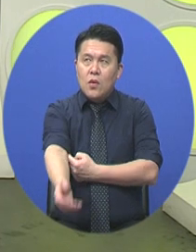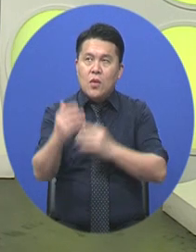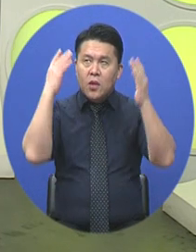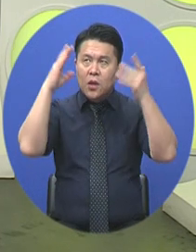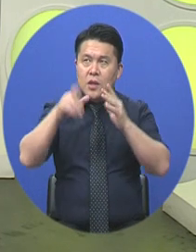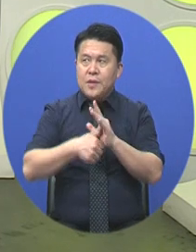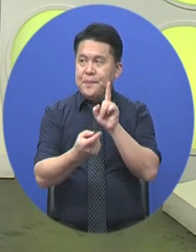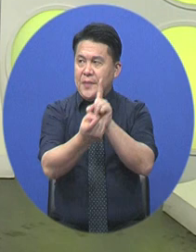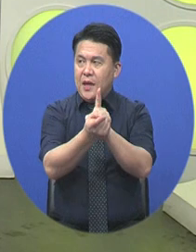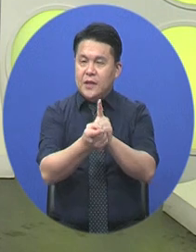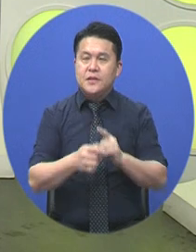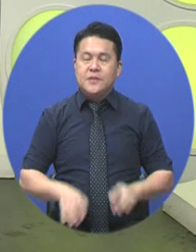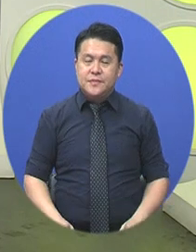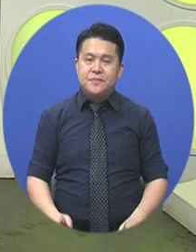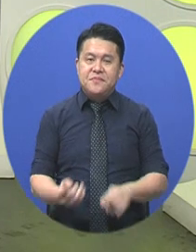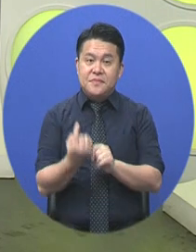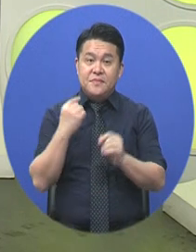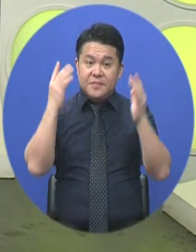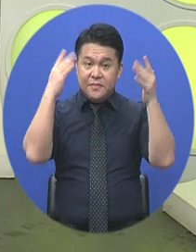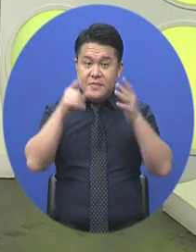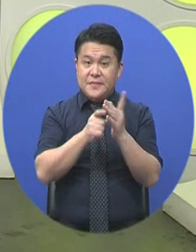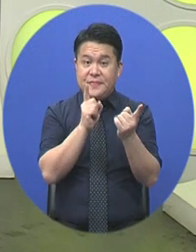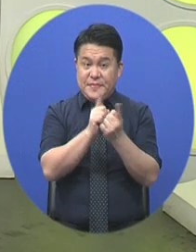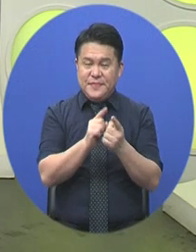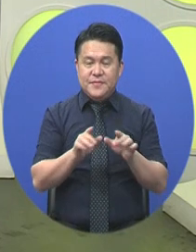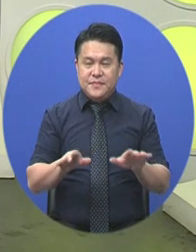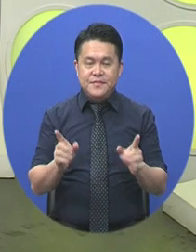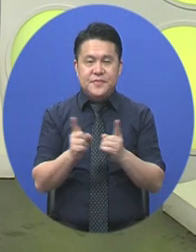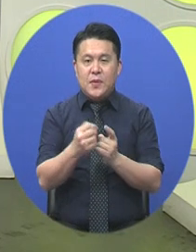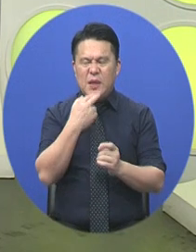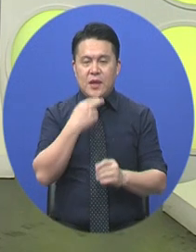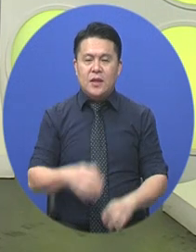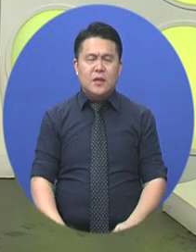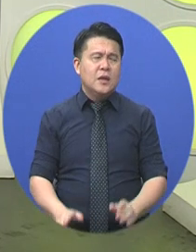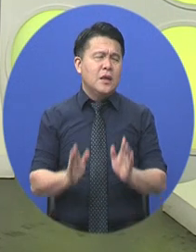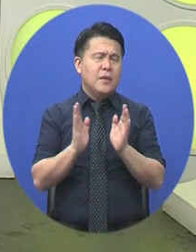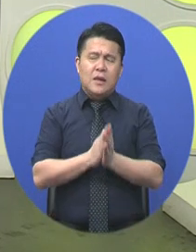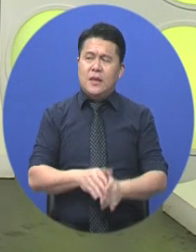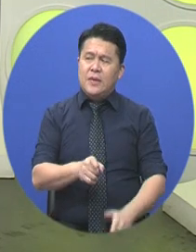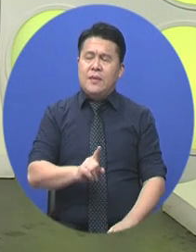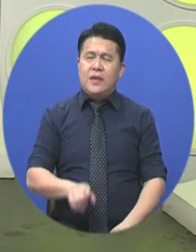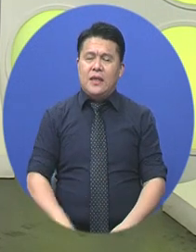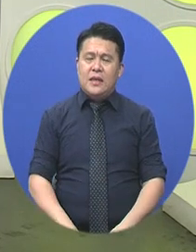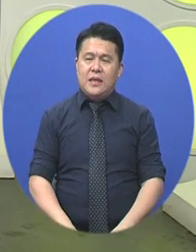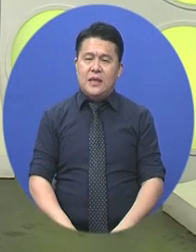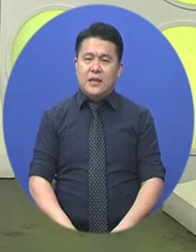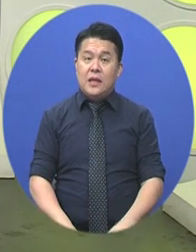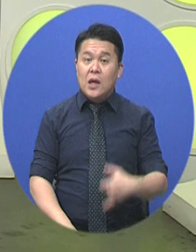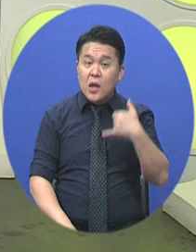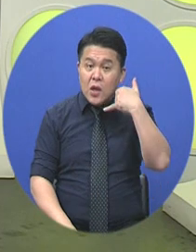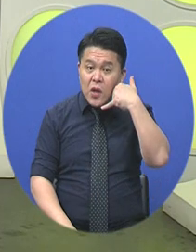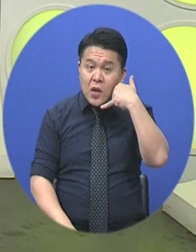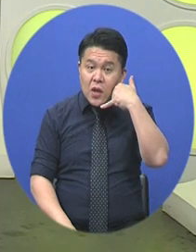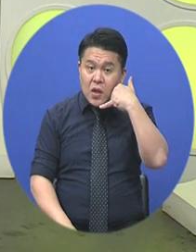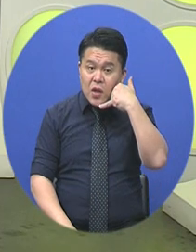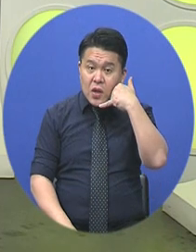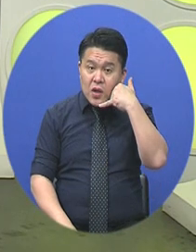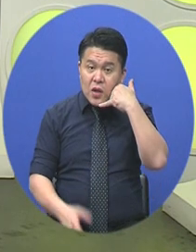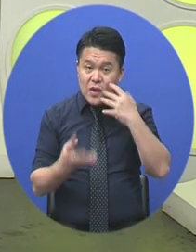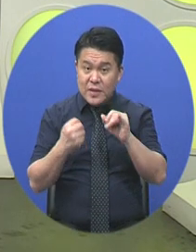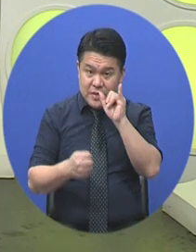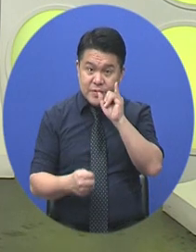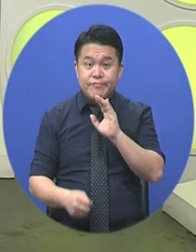가을에 한번 그때 뵙고 아이고 이렇다니까 지금 그러면 이산가족이야. 전화 통화는 자주